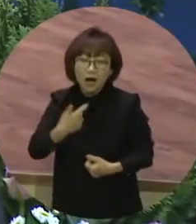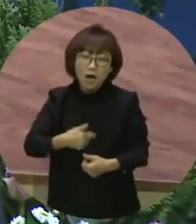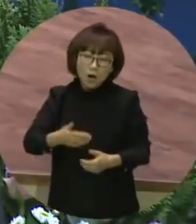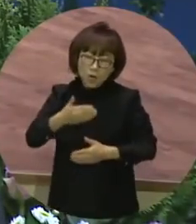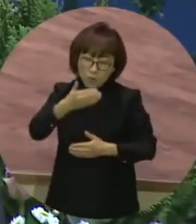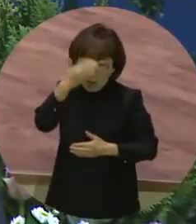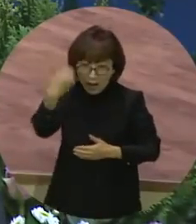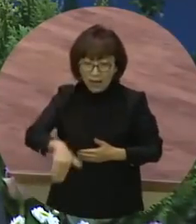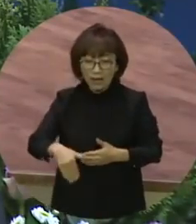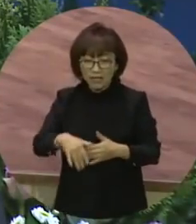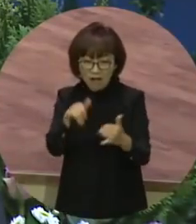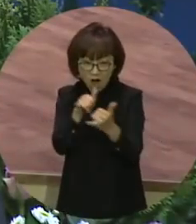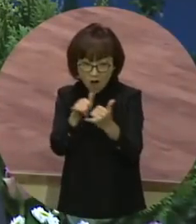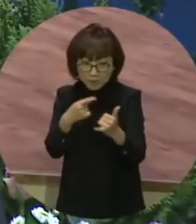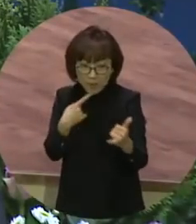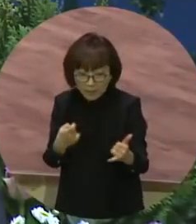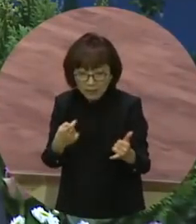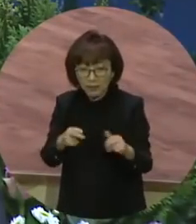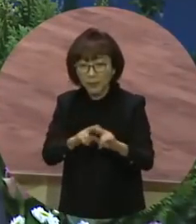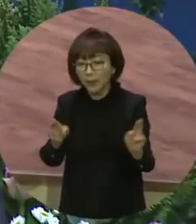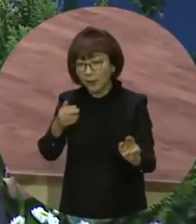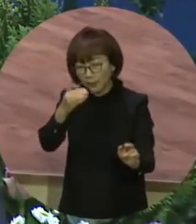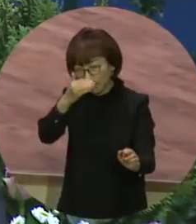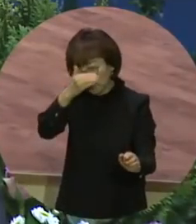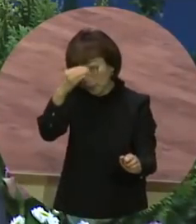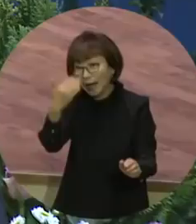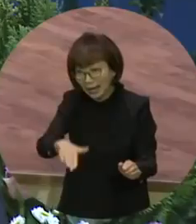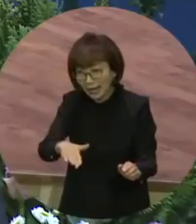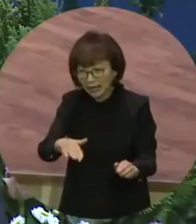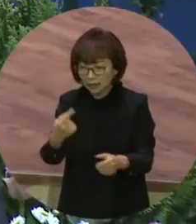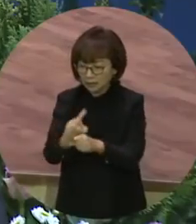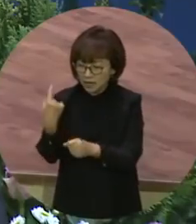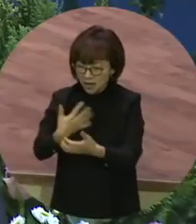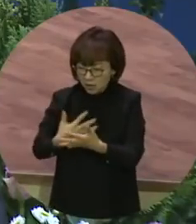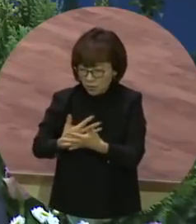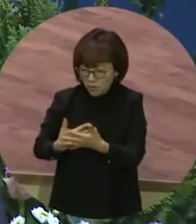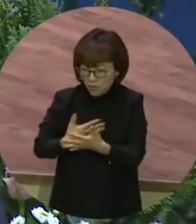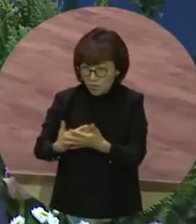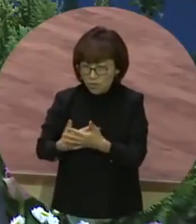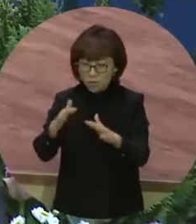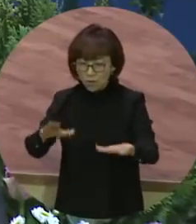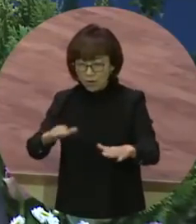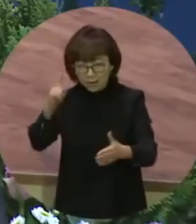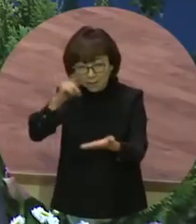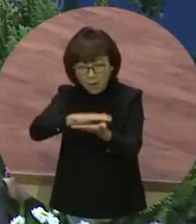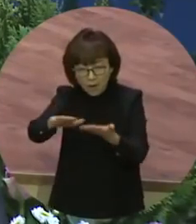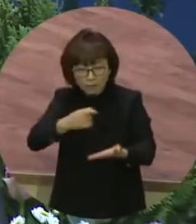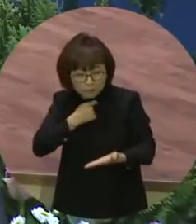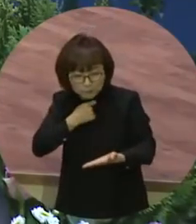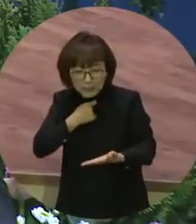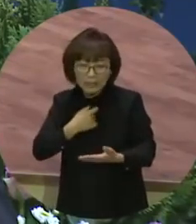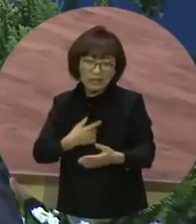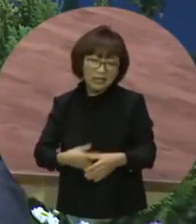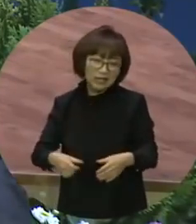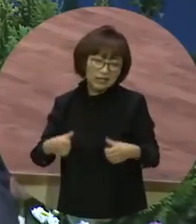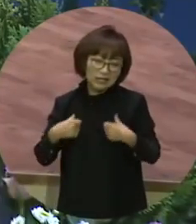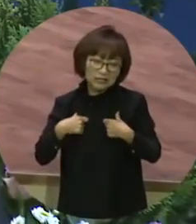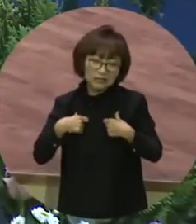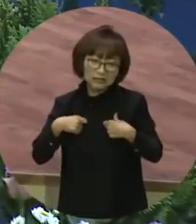하면서도 일말의 그런, 불안감을 가지고 있습니다. 저는 그렇게 생각합니다. 의심하는